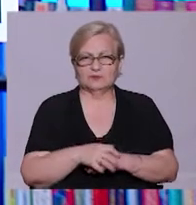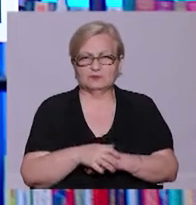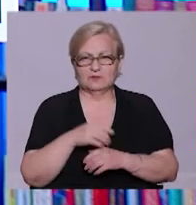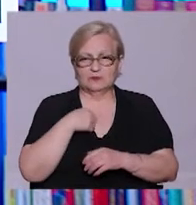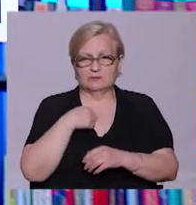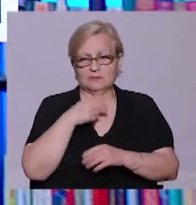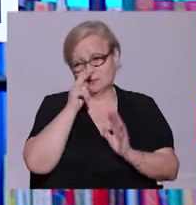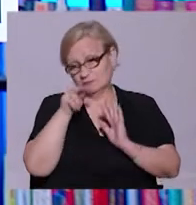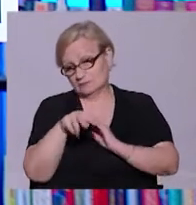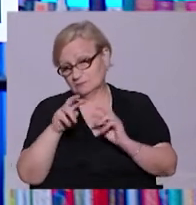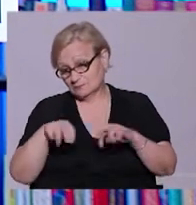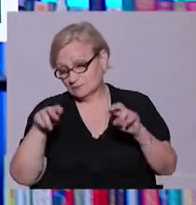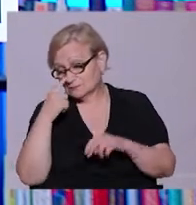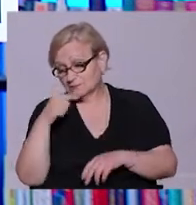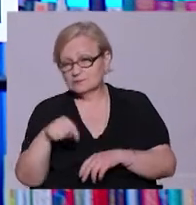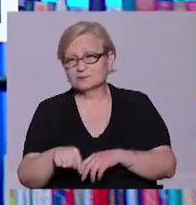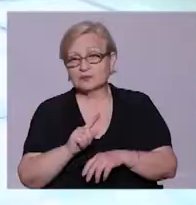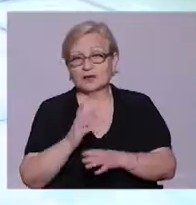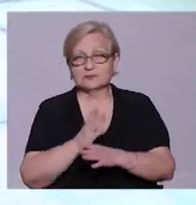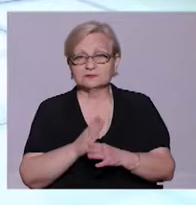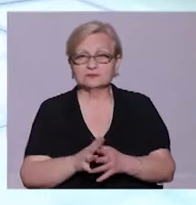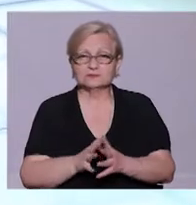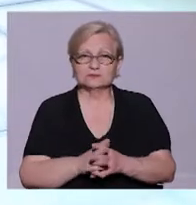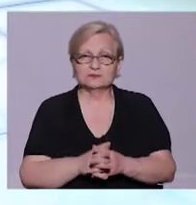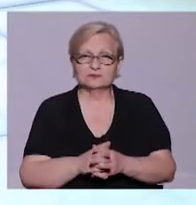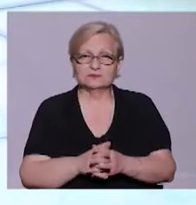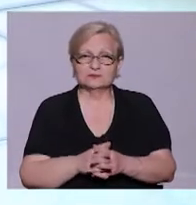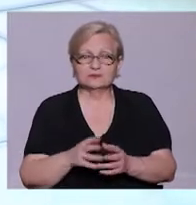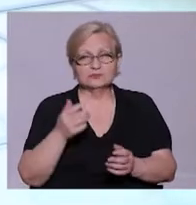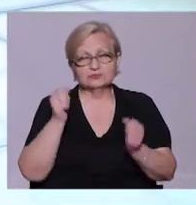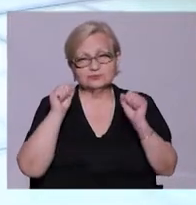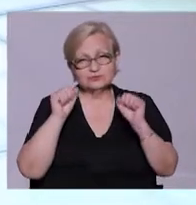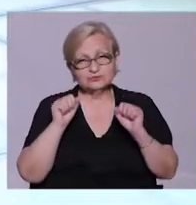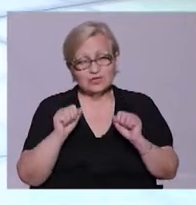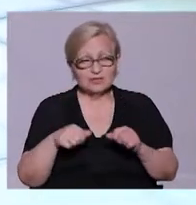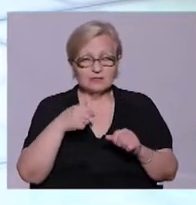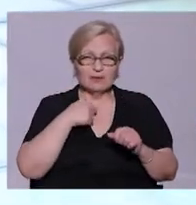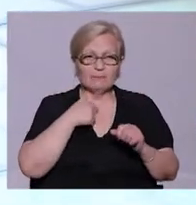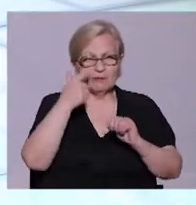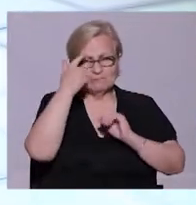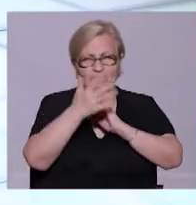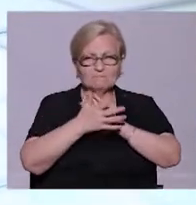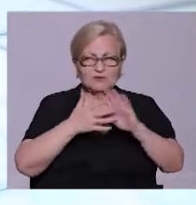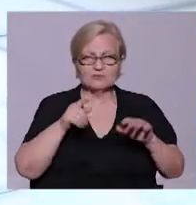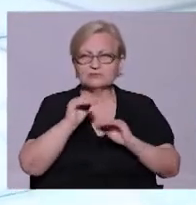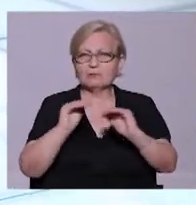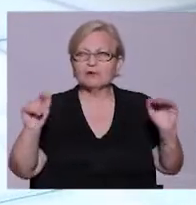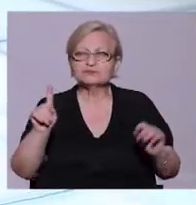მოდი ჩავიხედავ, ნახავ რა არის. იქნებ გამოვიცნო კიდეც, რაზე გინდოდათ გაკვეთილის